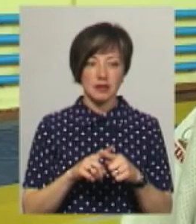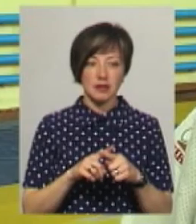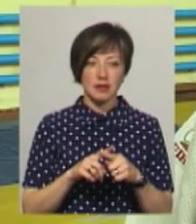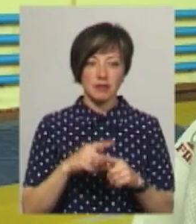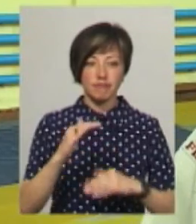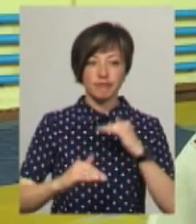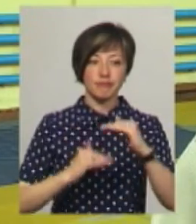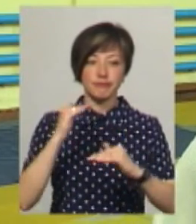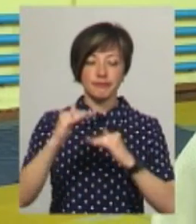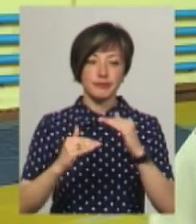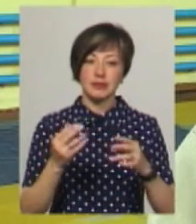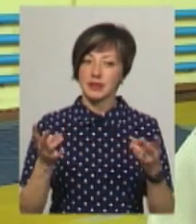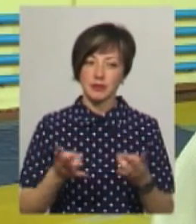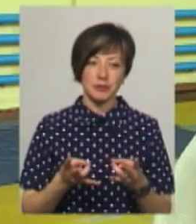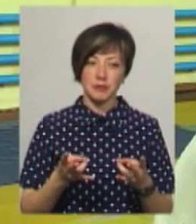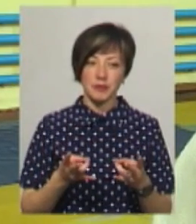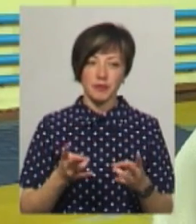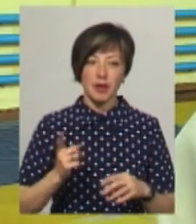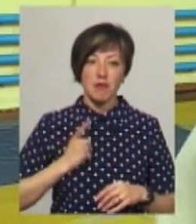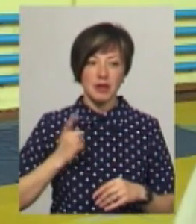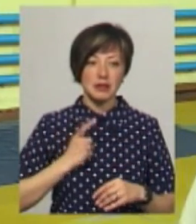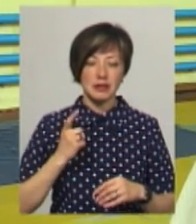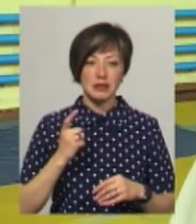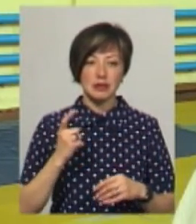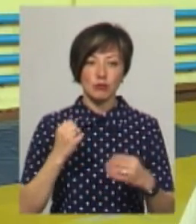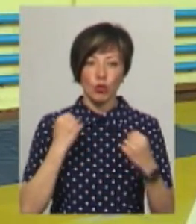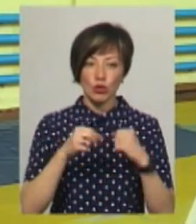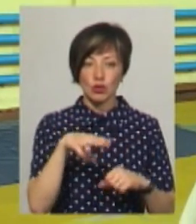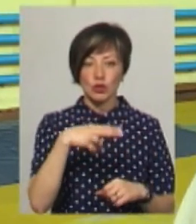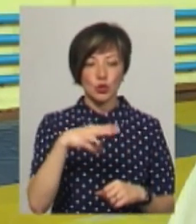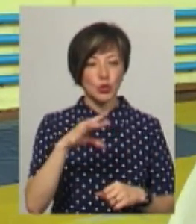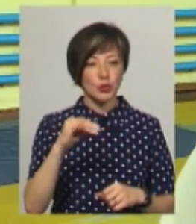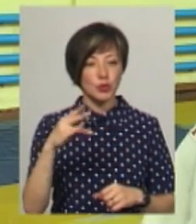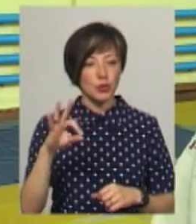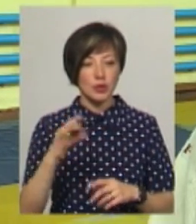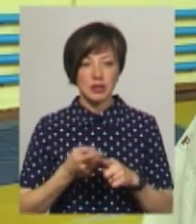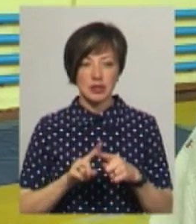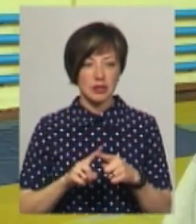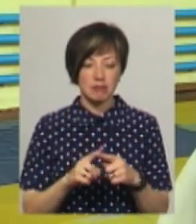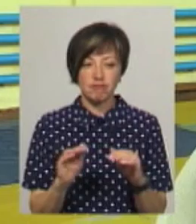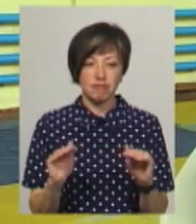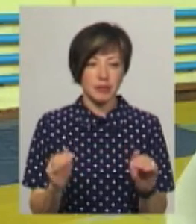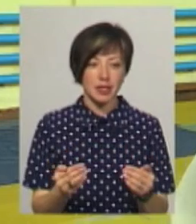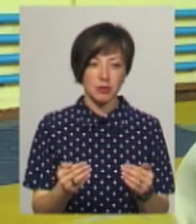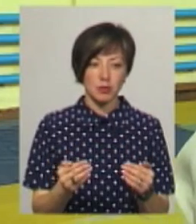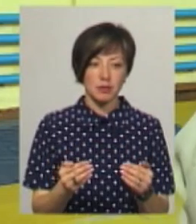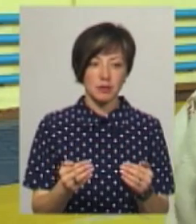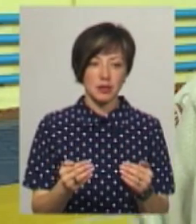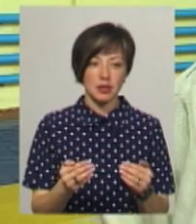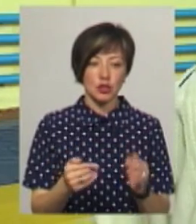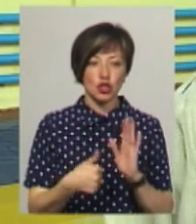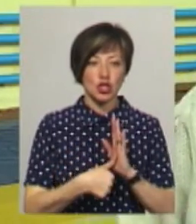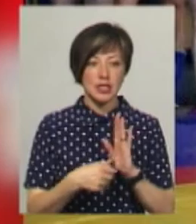це, що майстра спорту виповнити по дзюдо, це мінімум, саме менше,